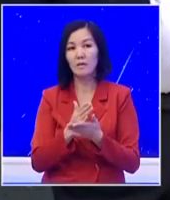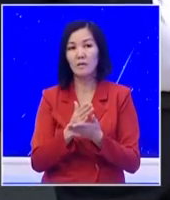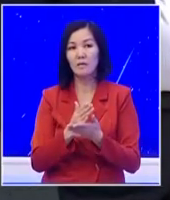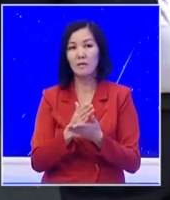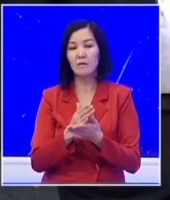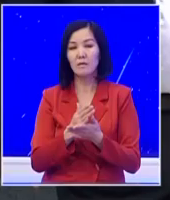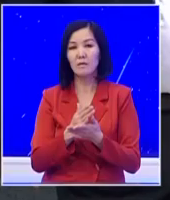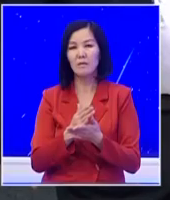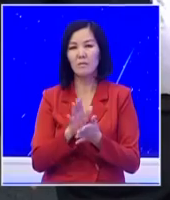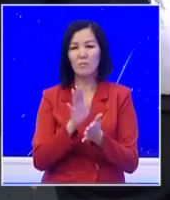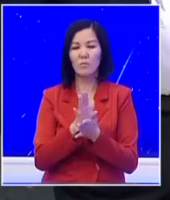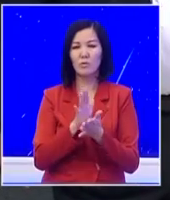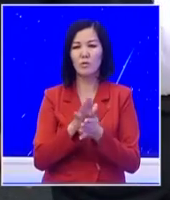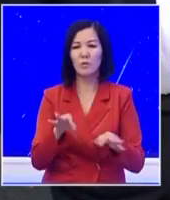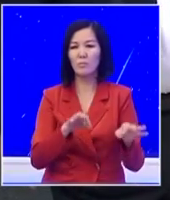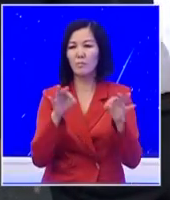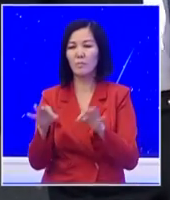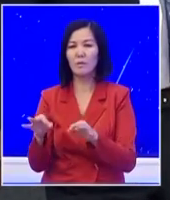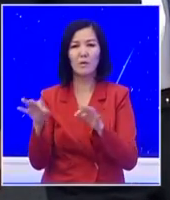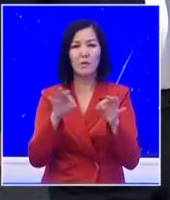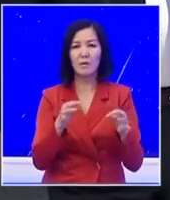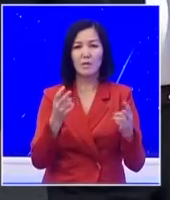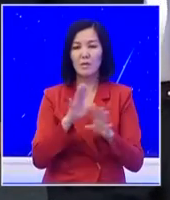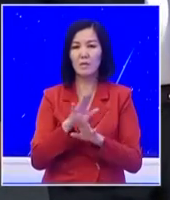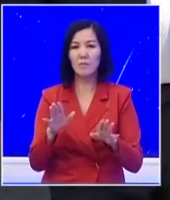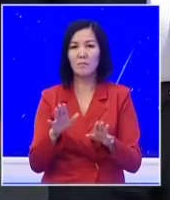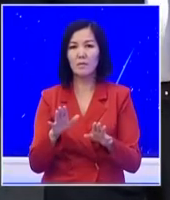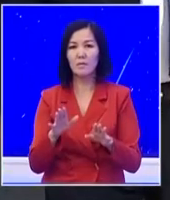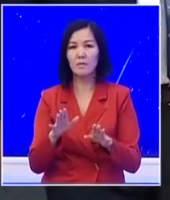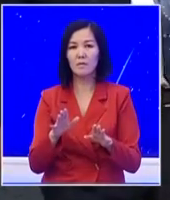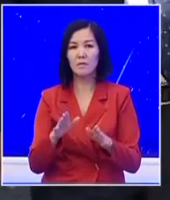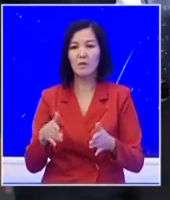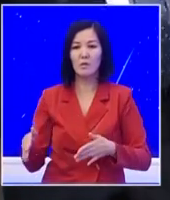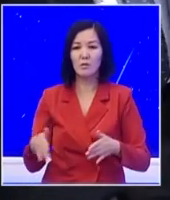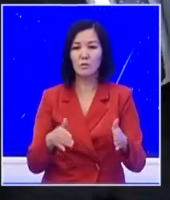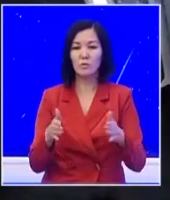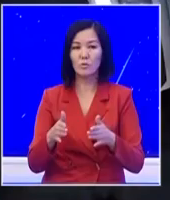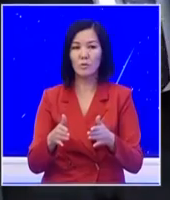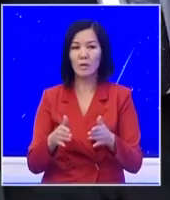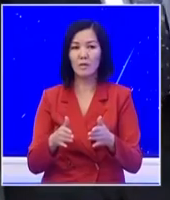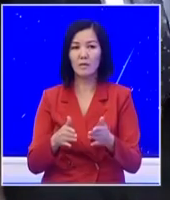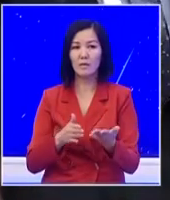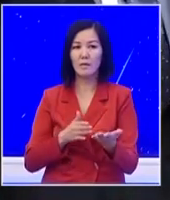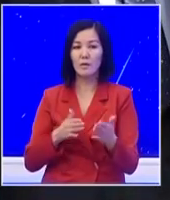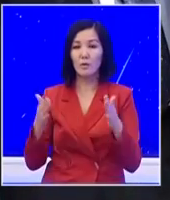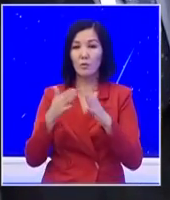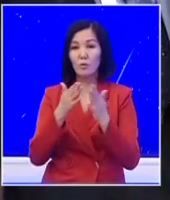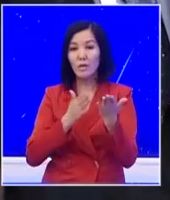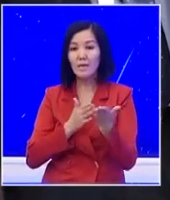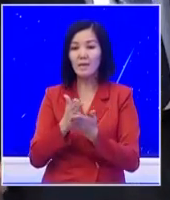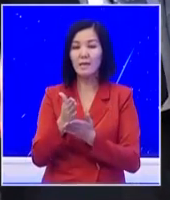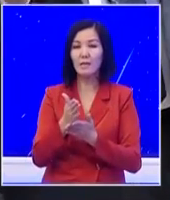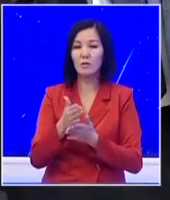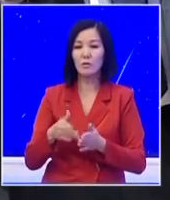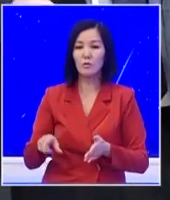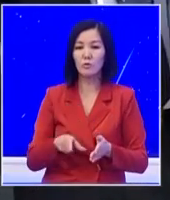Они не хотят, чтобы переносили. Они оставят. Они хотят к нему нам дорогу, чтобы мы сделали. Подъездные. Подъездные дороги лучше. Проекте